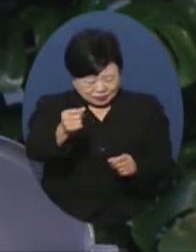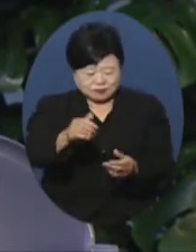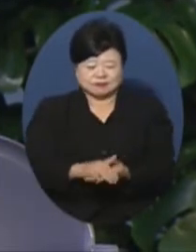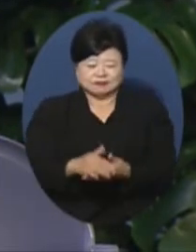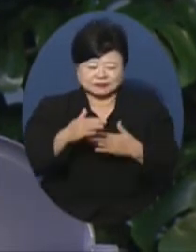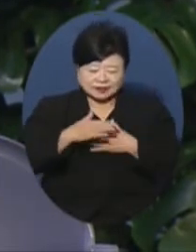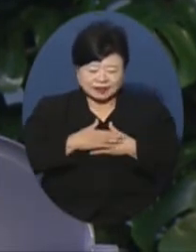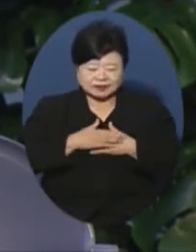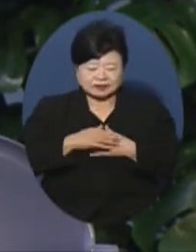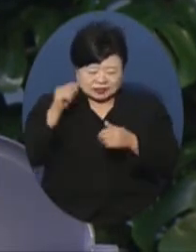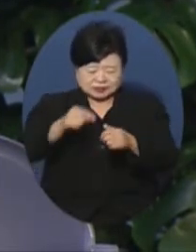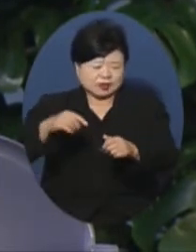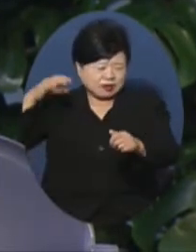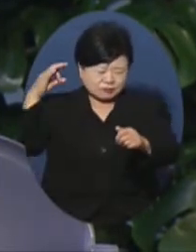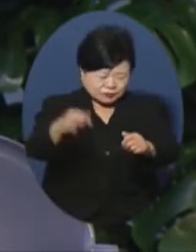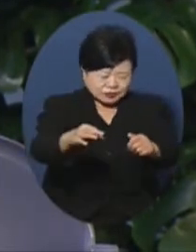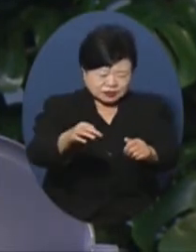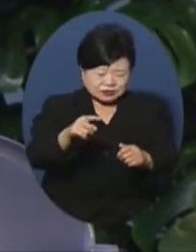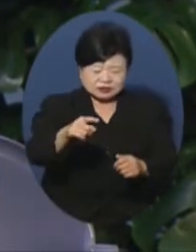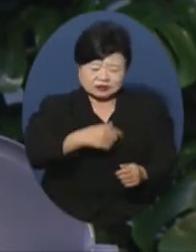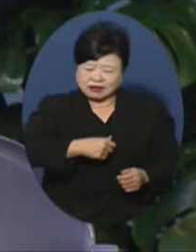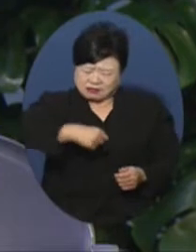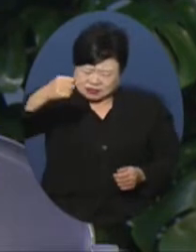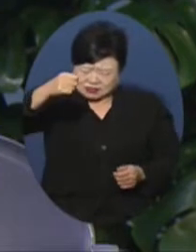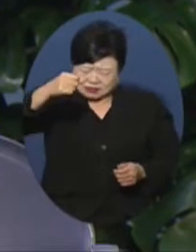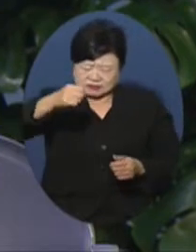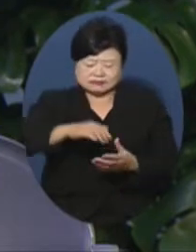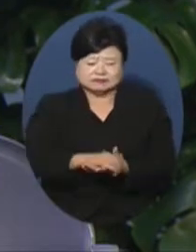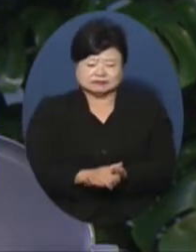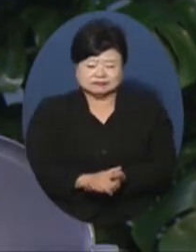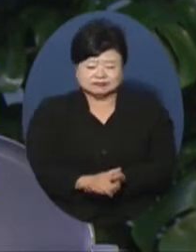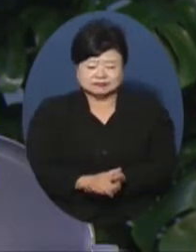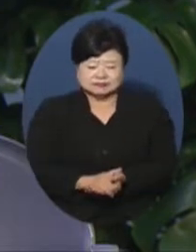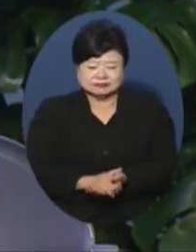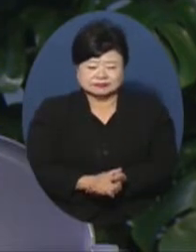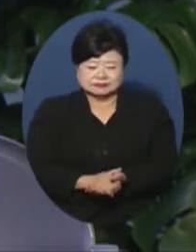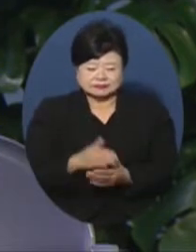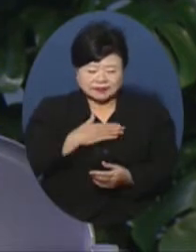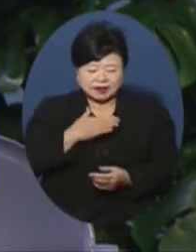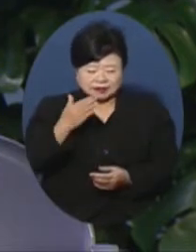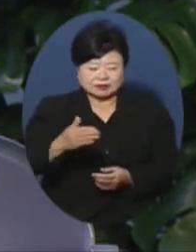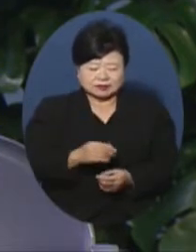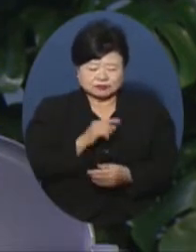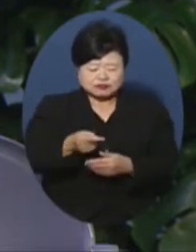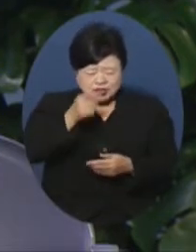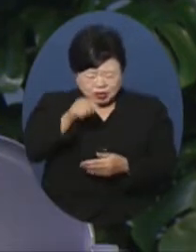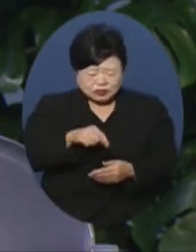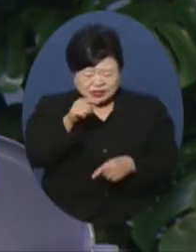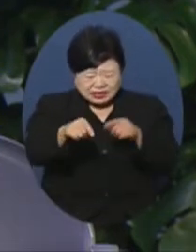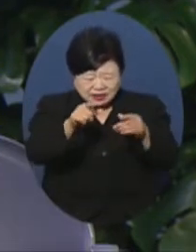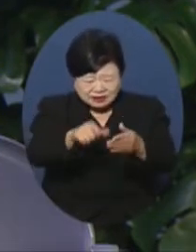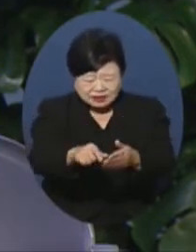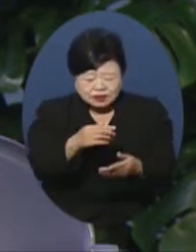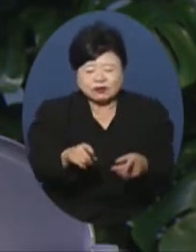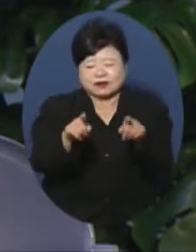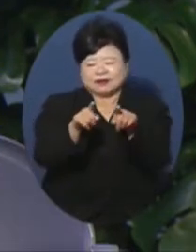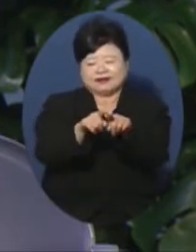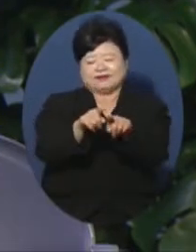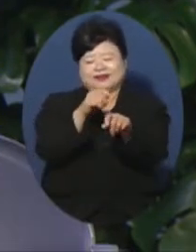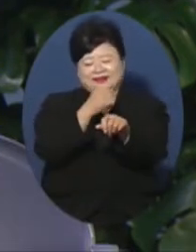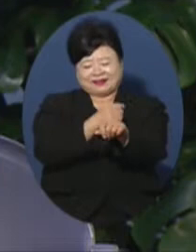너를 구속하였고 내가 너를 지명하여 불렀나니 너는 내 것이라. 내가 물 가운데도 지날